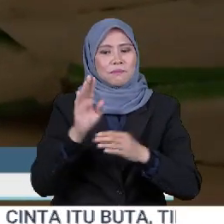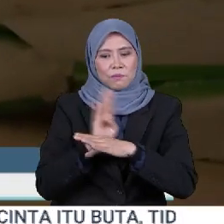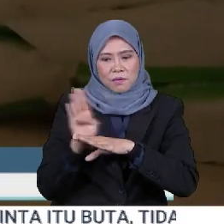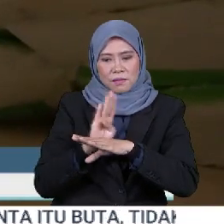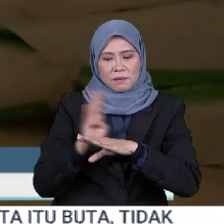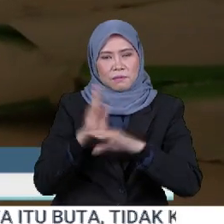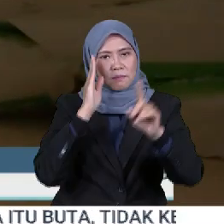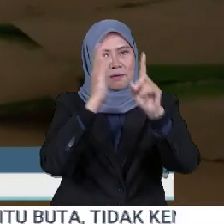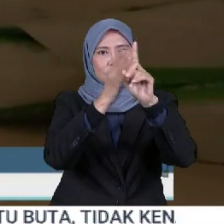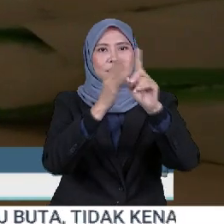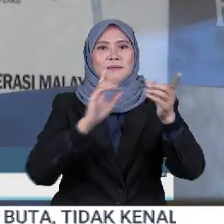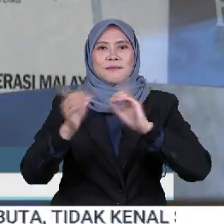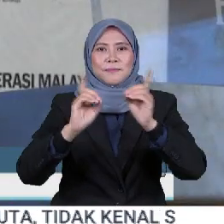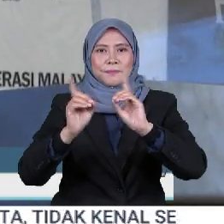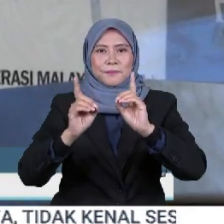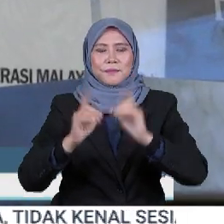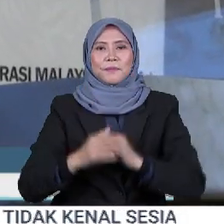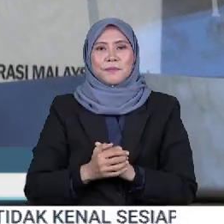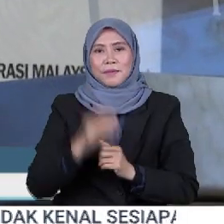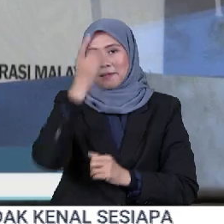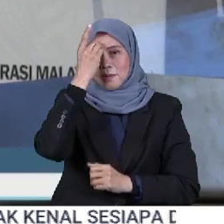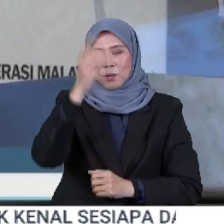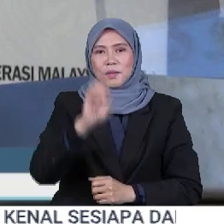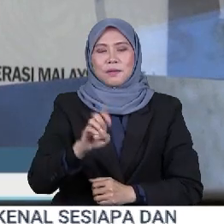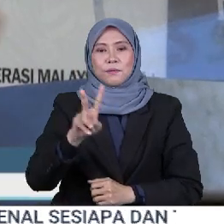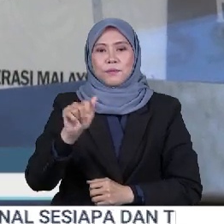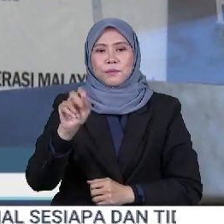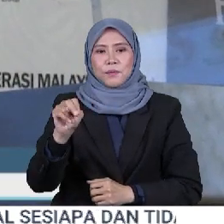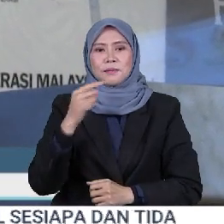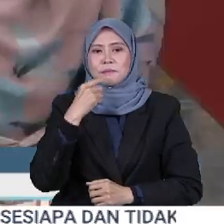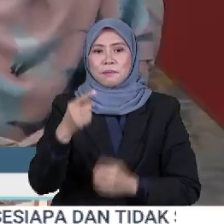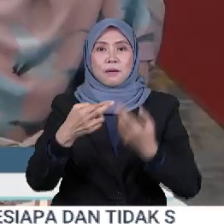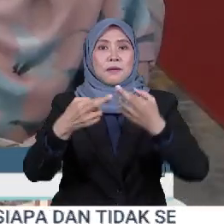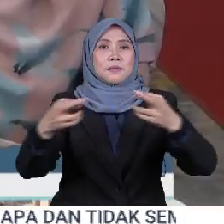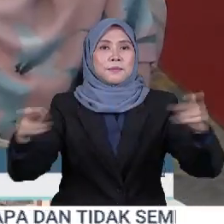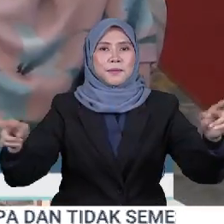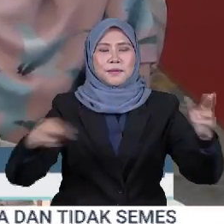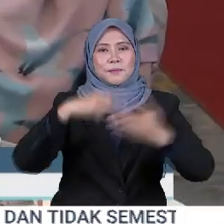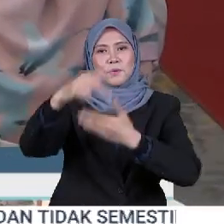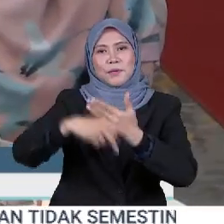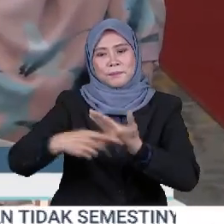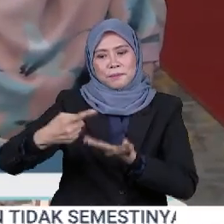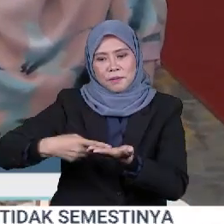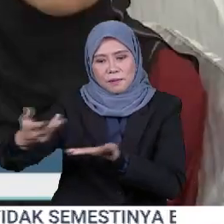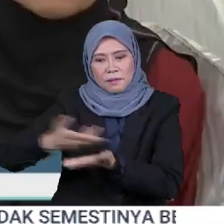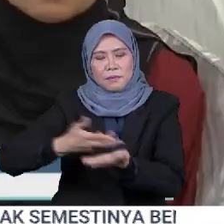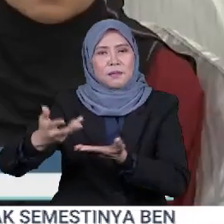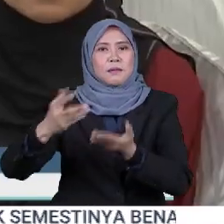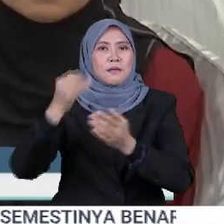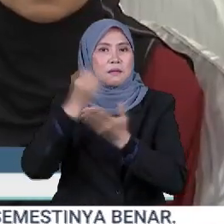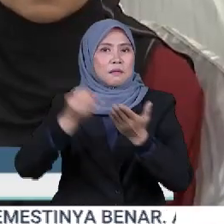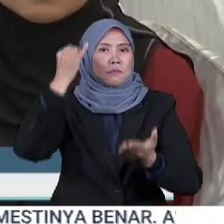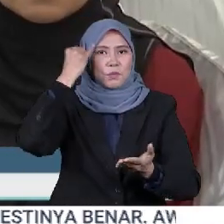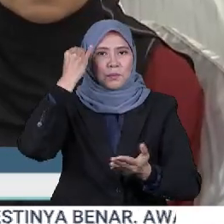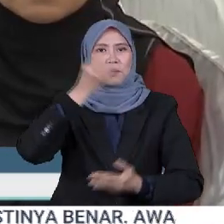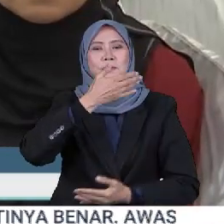koperasi ke arah pendigitalan. Dato' Iwan berkata demikian selepas merasmikan program Bicara Ilmu Ramadan Anjuran